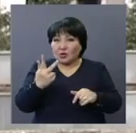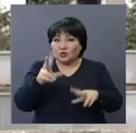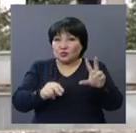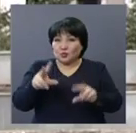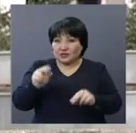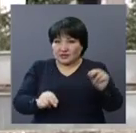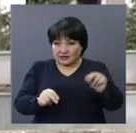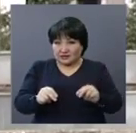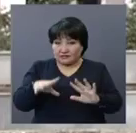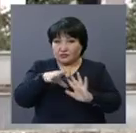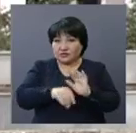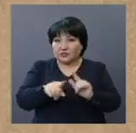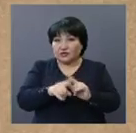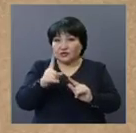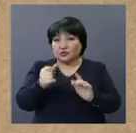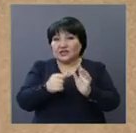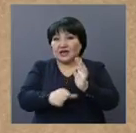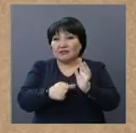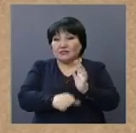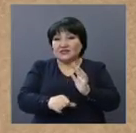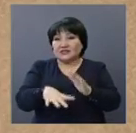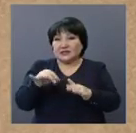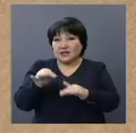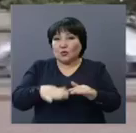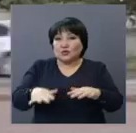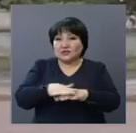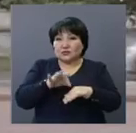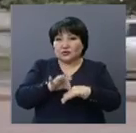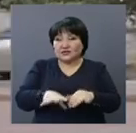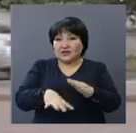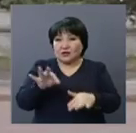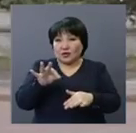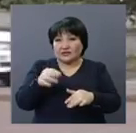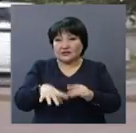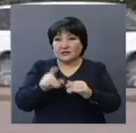беру еліміздегі 160 сайлау учаскесінде өтті. Сайланған депутаттардың орташа